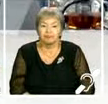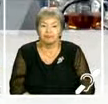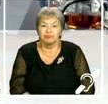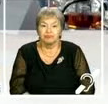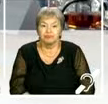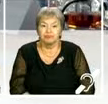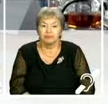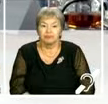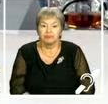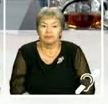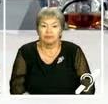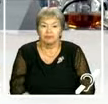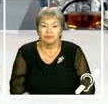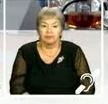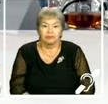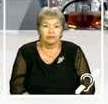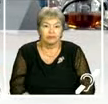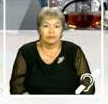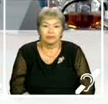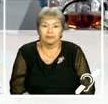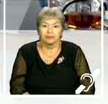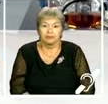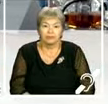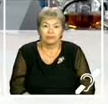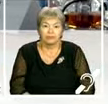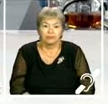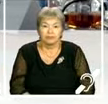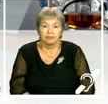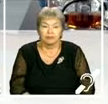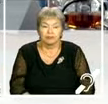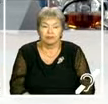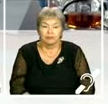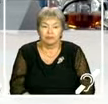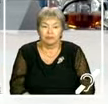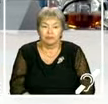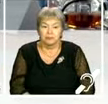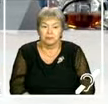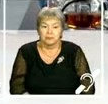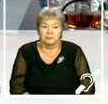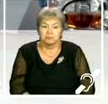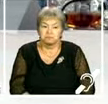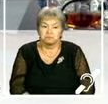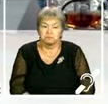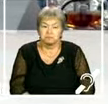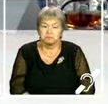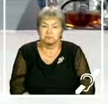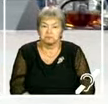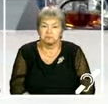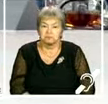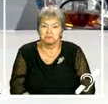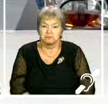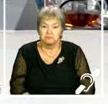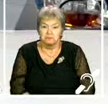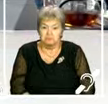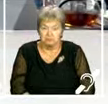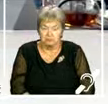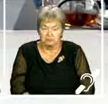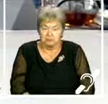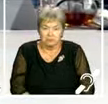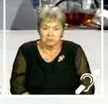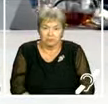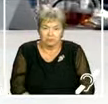же есть ядерная доктрина. Посмотрите, что написано. Если чьи-то действия